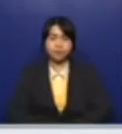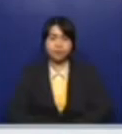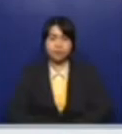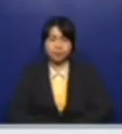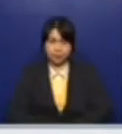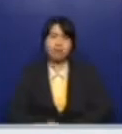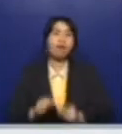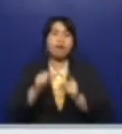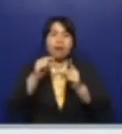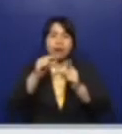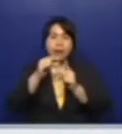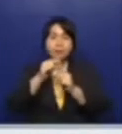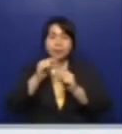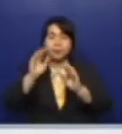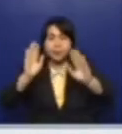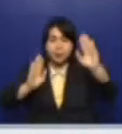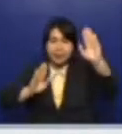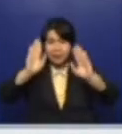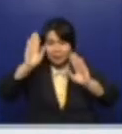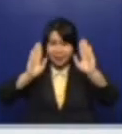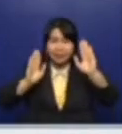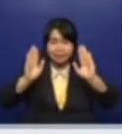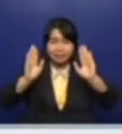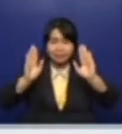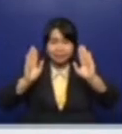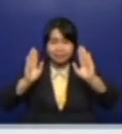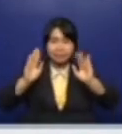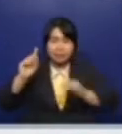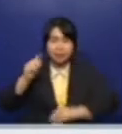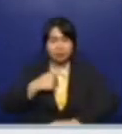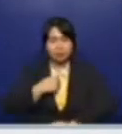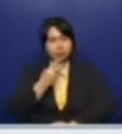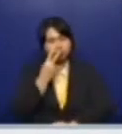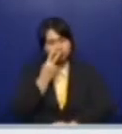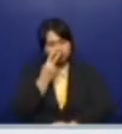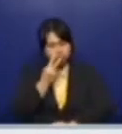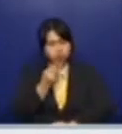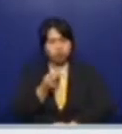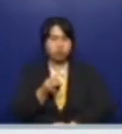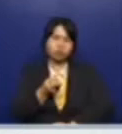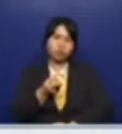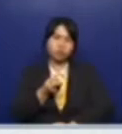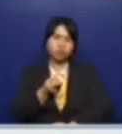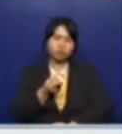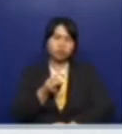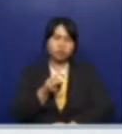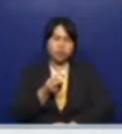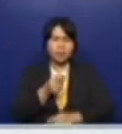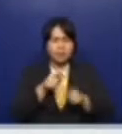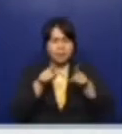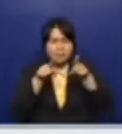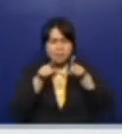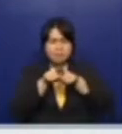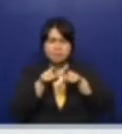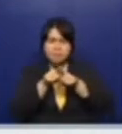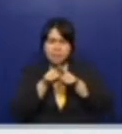คำว่าประชาธิปไตยเนี่ยผมดูแล้วมันคล้ายๆ